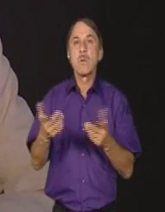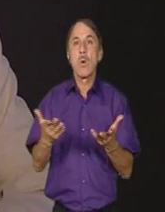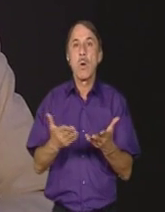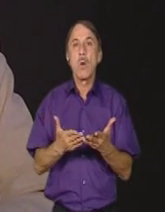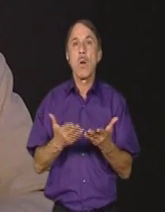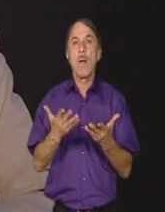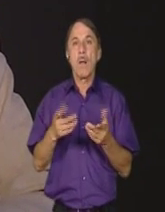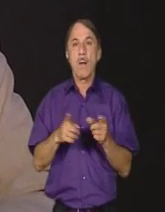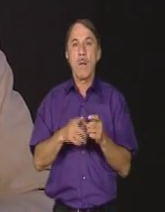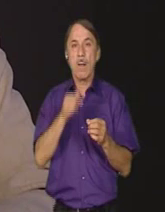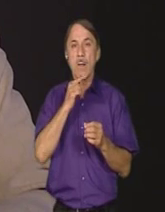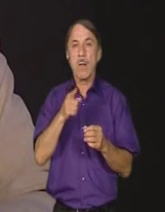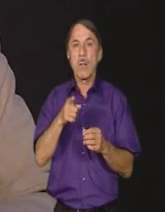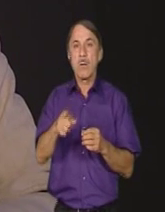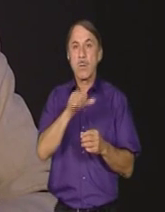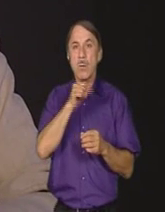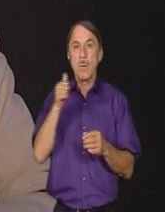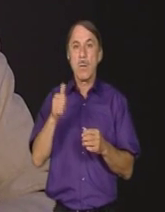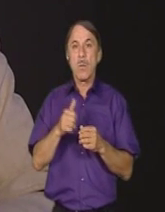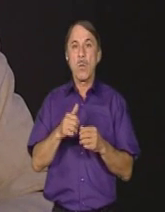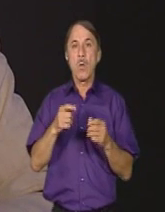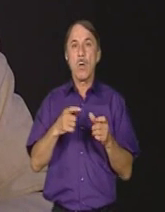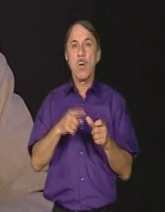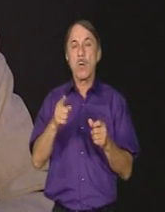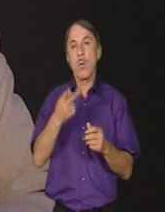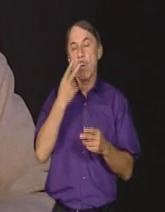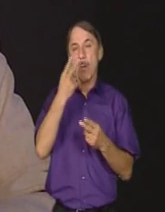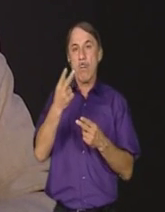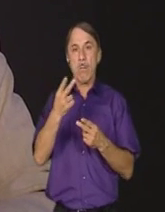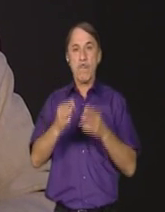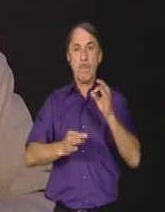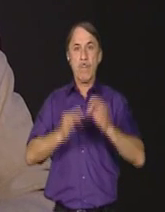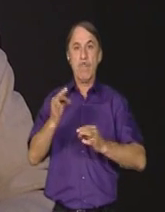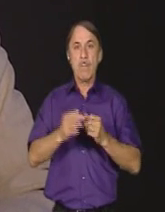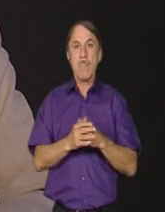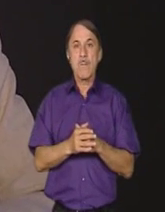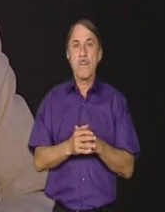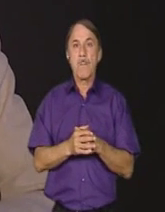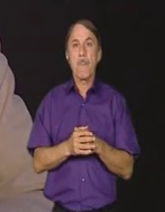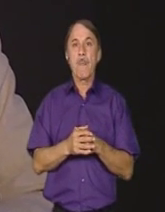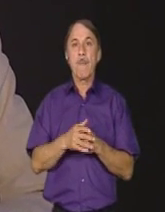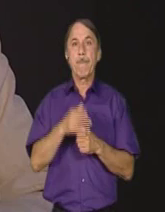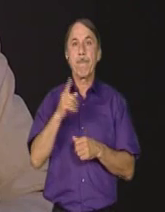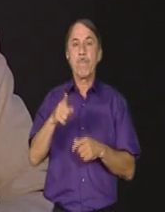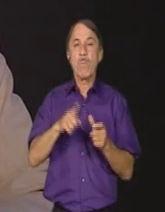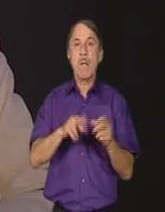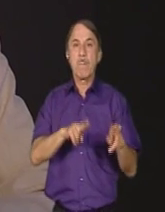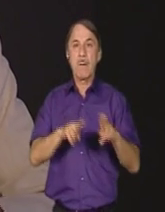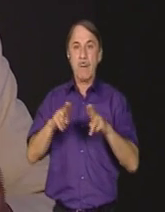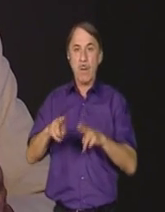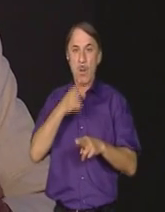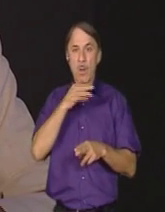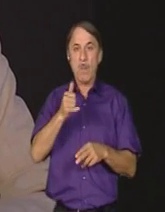o tome sam već nešto govorio, a to je Kosovo i Metohija. Znači, dakle, problem je preambula, a ništa problem je